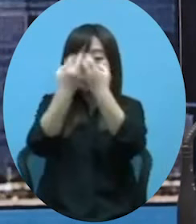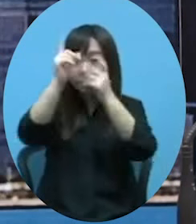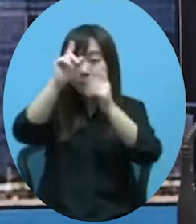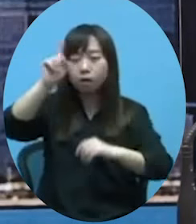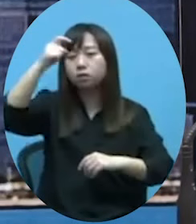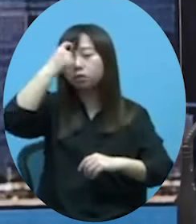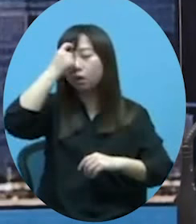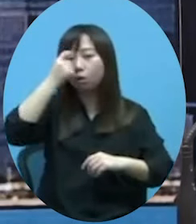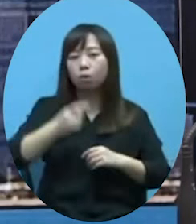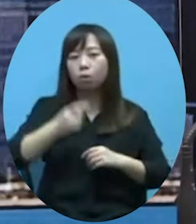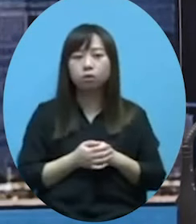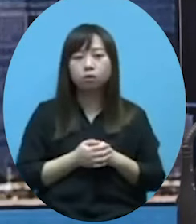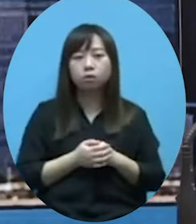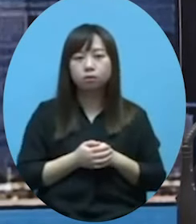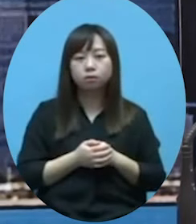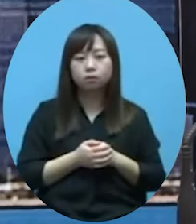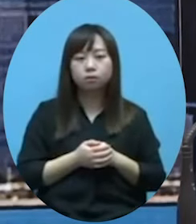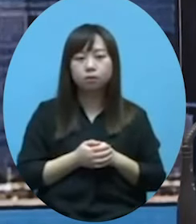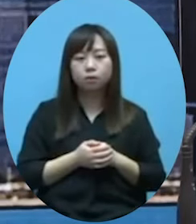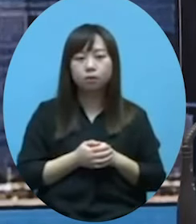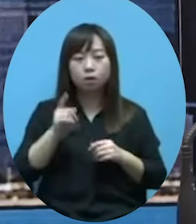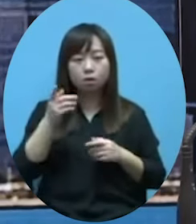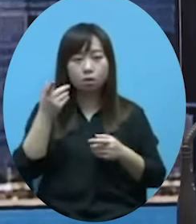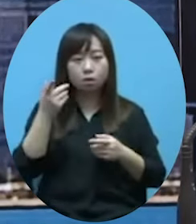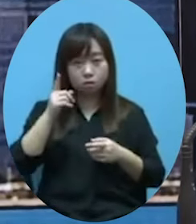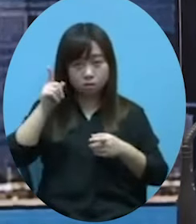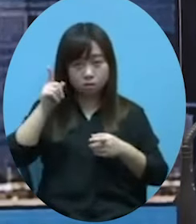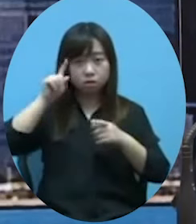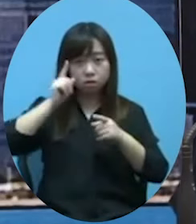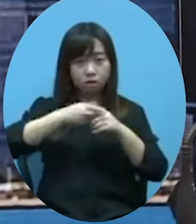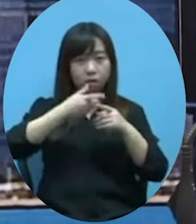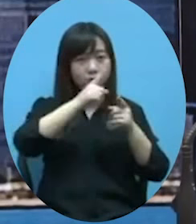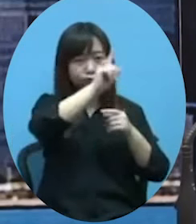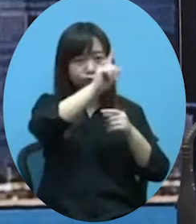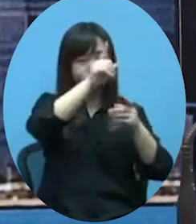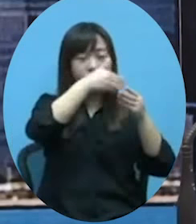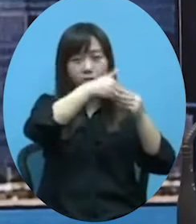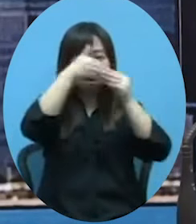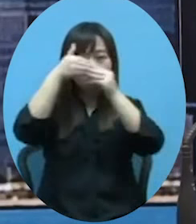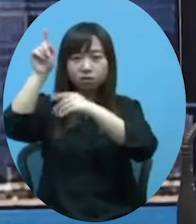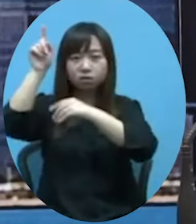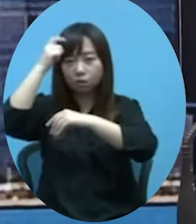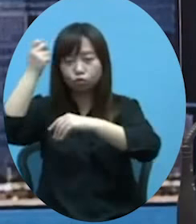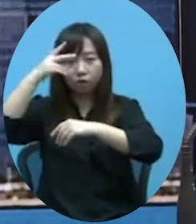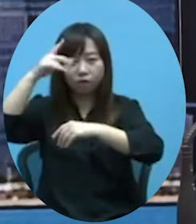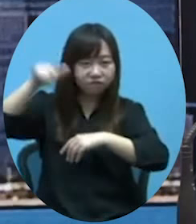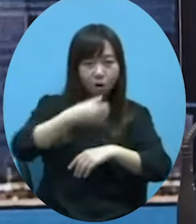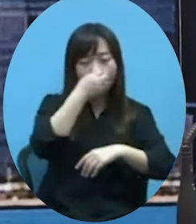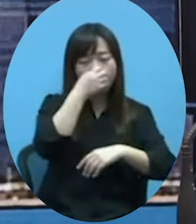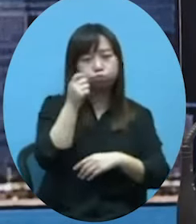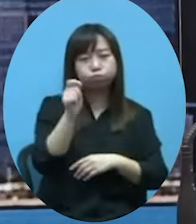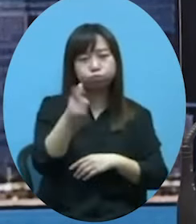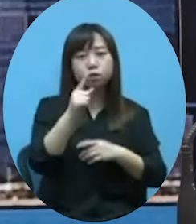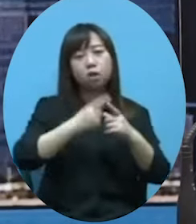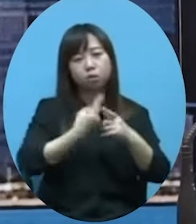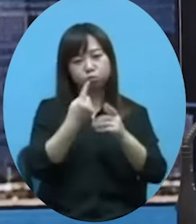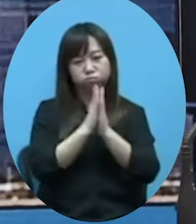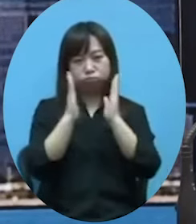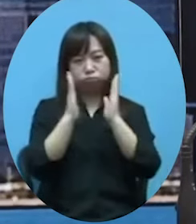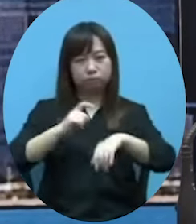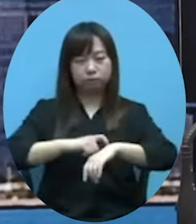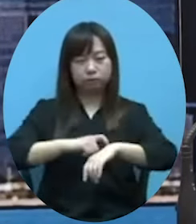不是說就是由第二度然後帶去印度再回來因為隔的時間都整個月他們